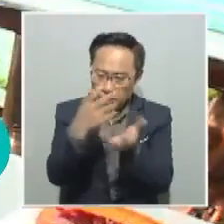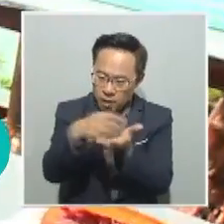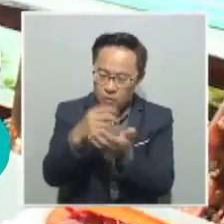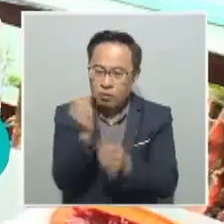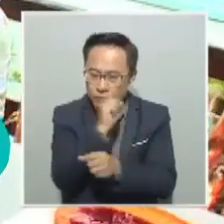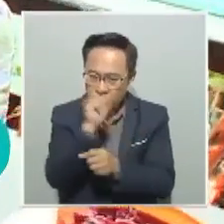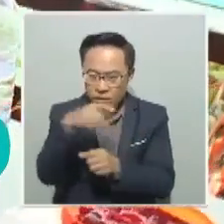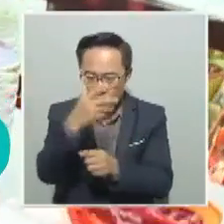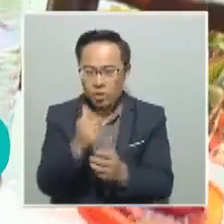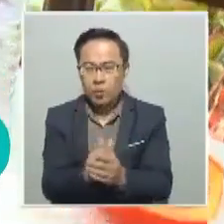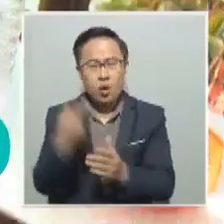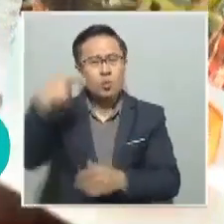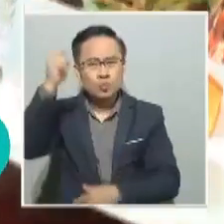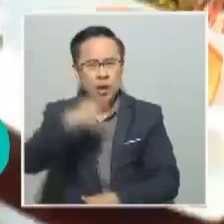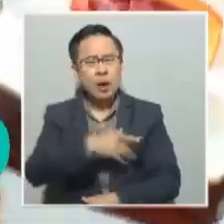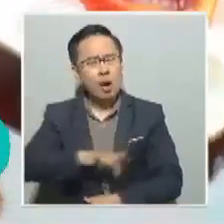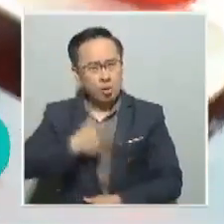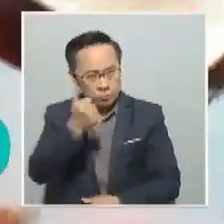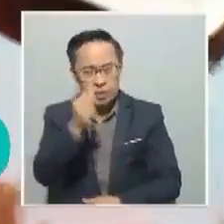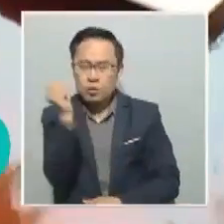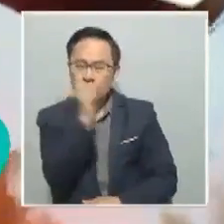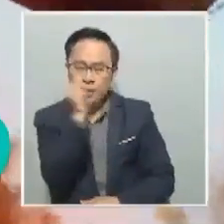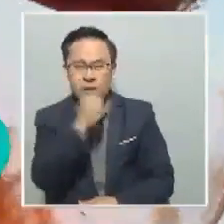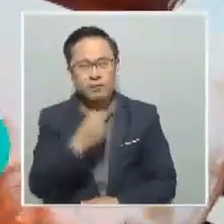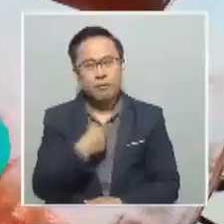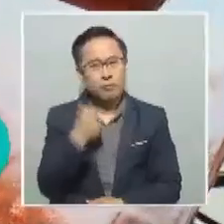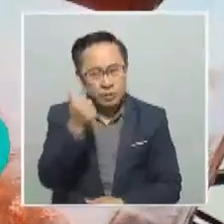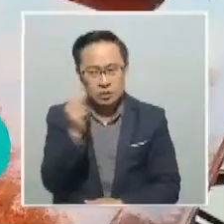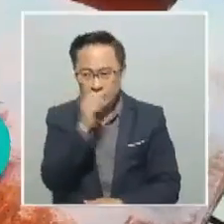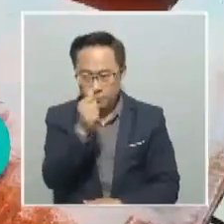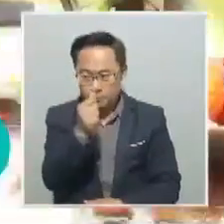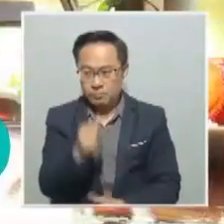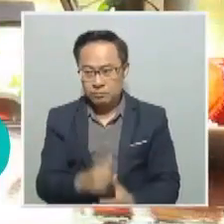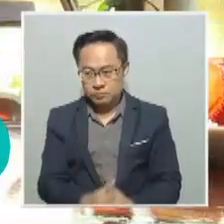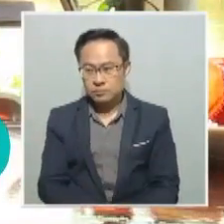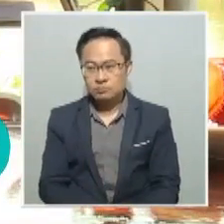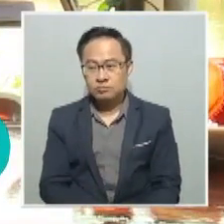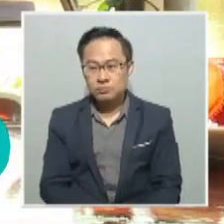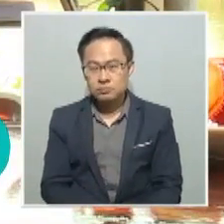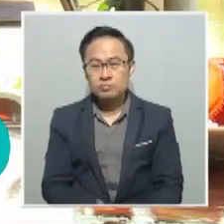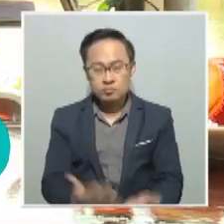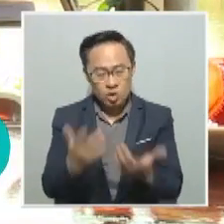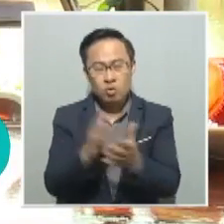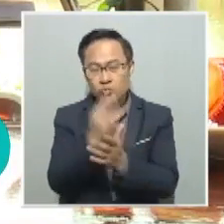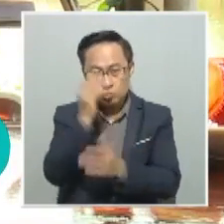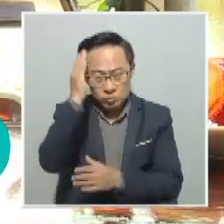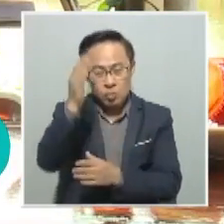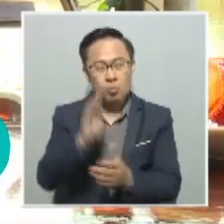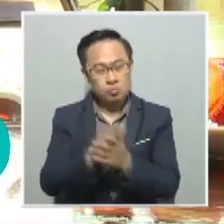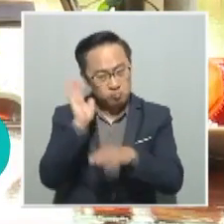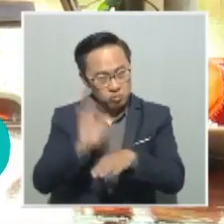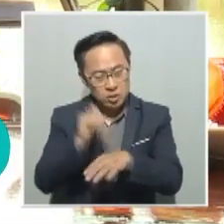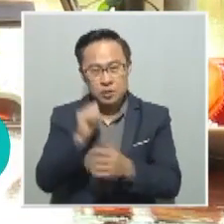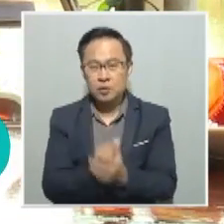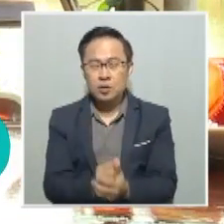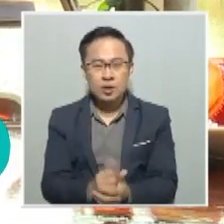งให้ฟัง อ๋อเป็นคนอารมณ์ดี เป็นคนอารมณ์ดีแล้วแหล่แบบลูกคงลูกคอแล้ววิธีการแหล่ของคุณป้าเนี่ยนะฮะหรือว่าจะเรียกว่าคุณยายก็ได้คุณยายคณิษฐาเนี่ยนะ